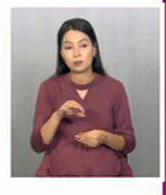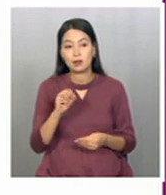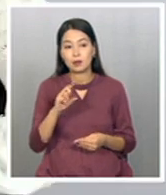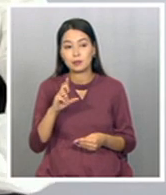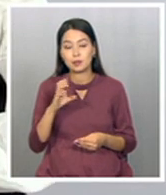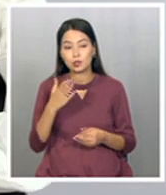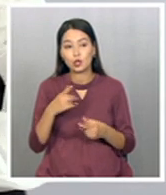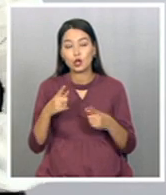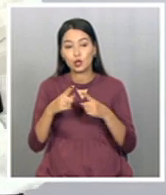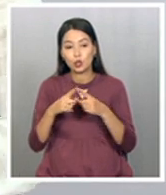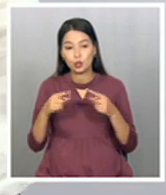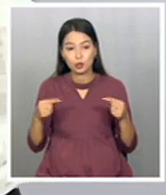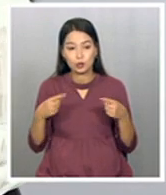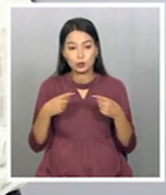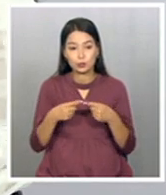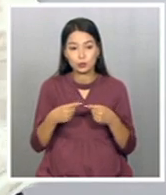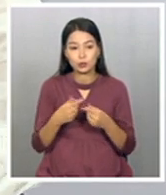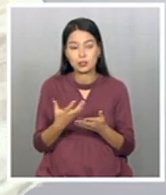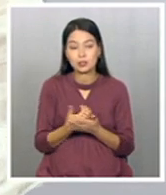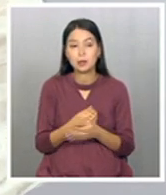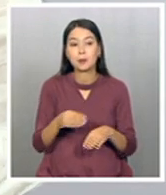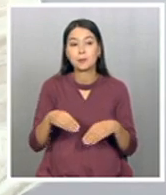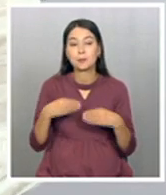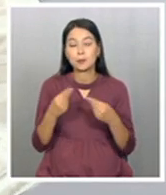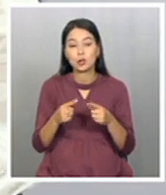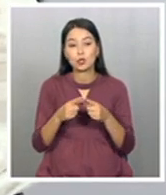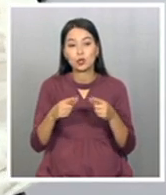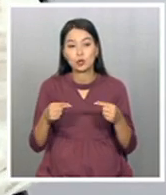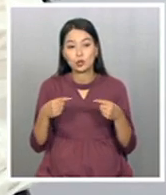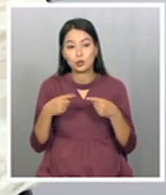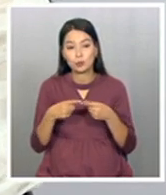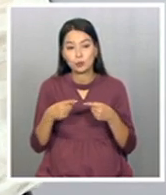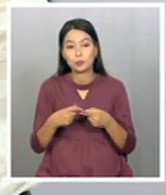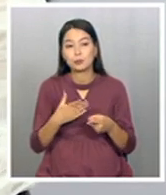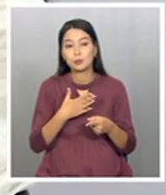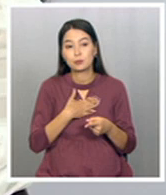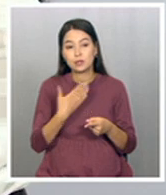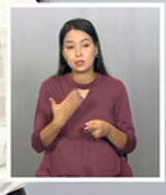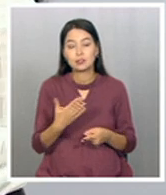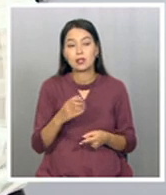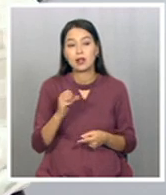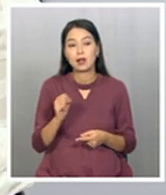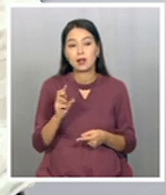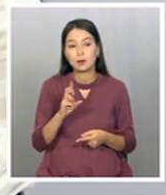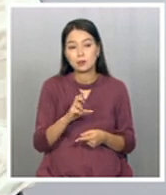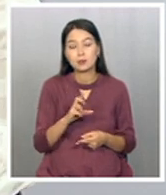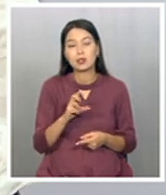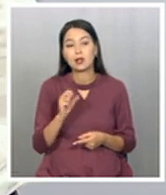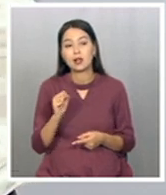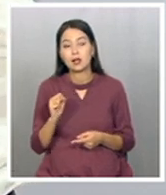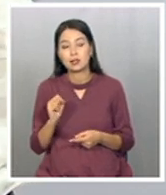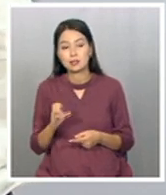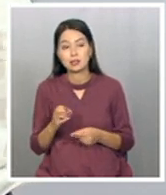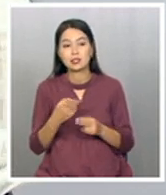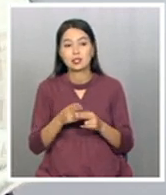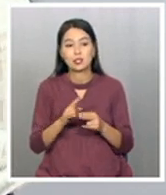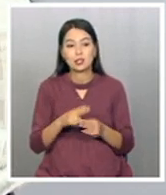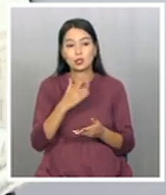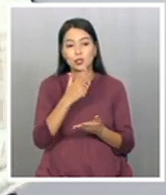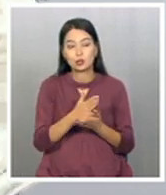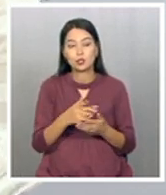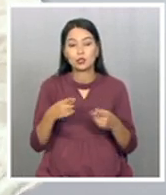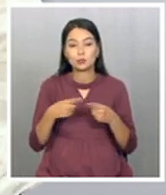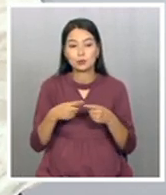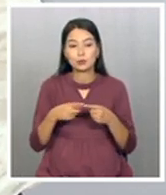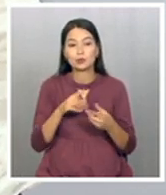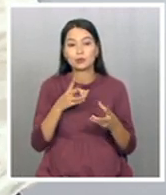бұрышты көрейік. Осы берілген үш бұрыштан бізге A, B, B, C, A, C түзулерін теңдеулерін, яғни осы нүктелер